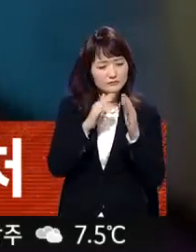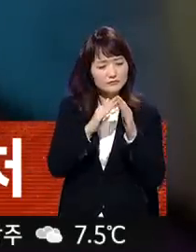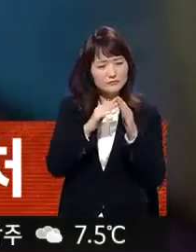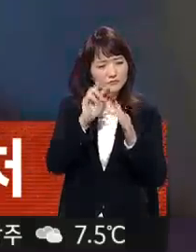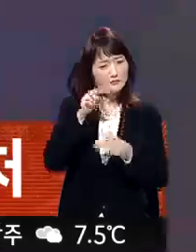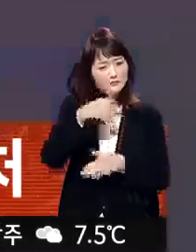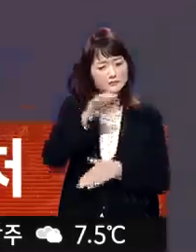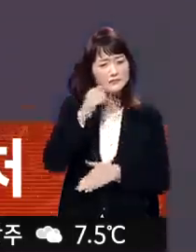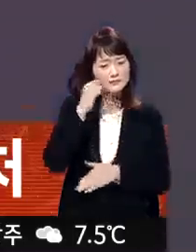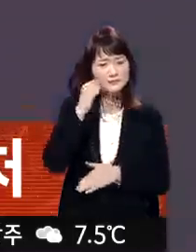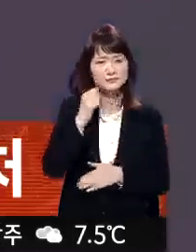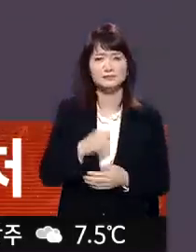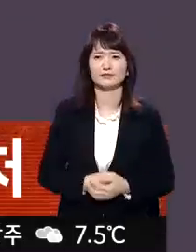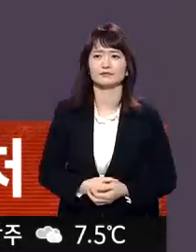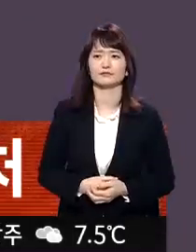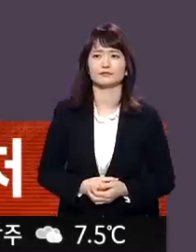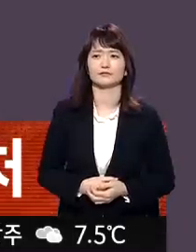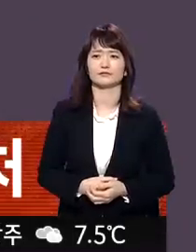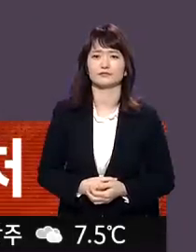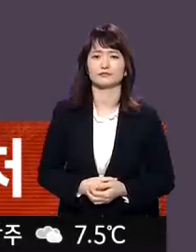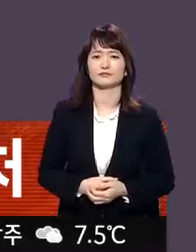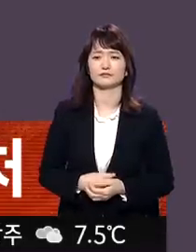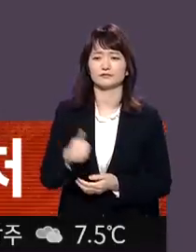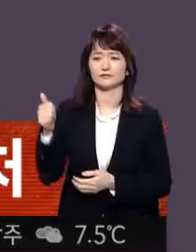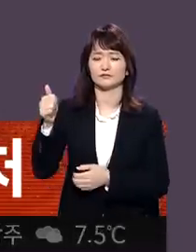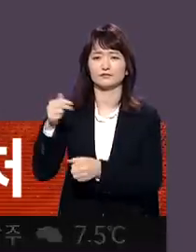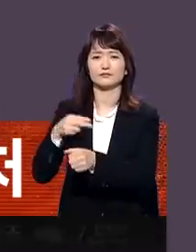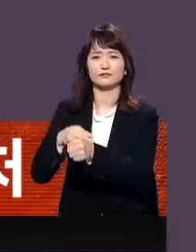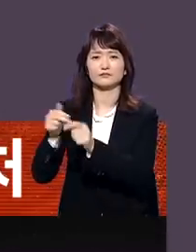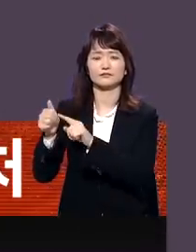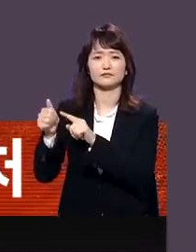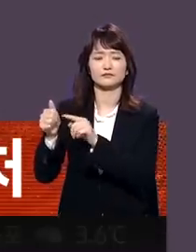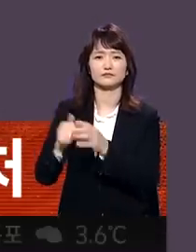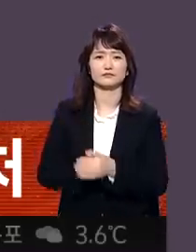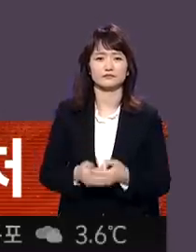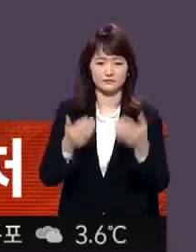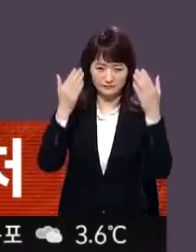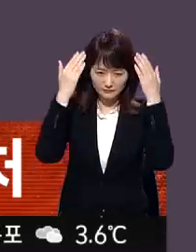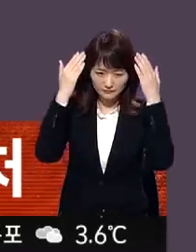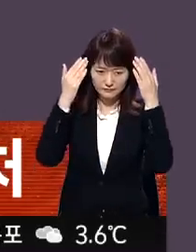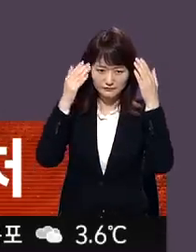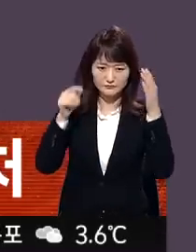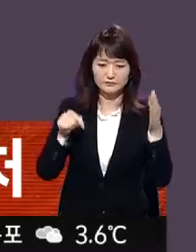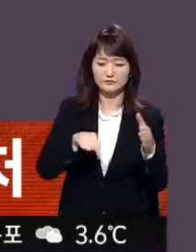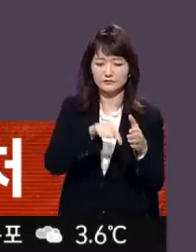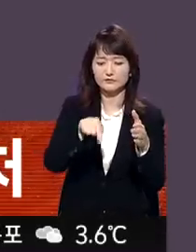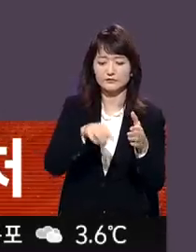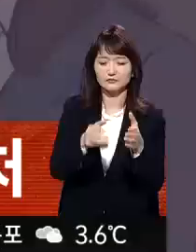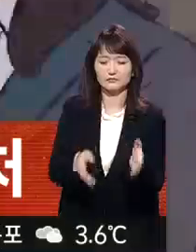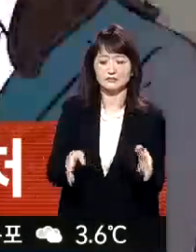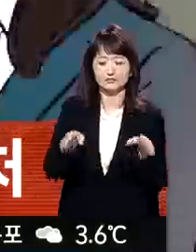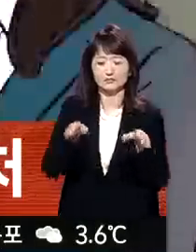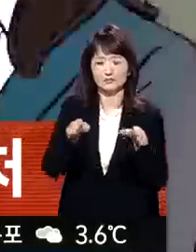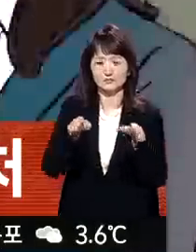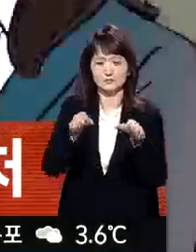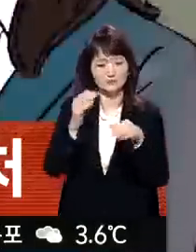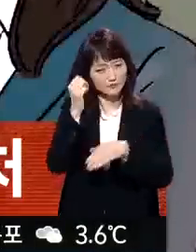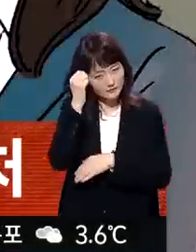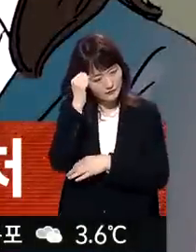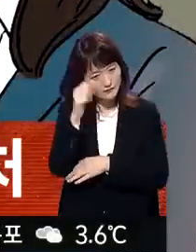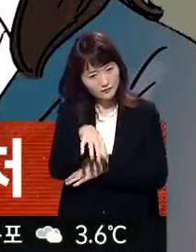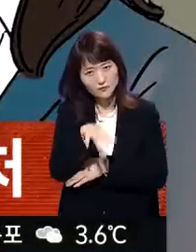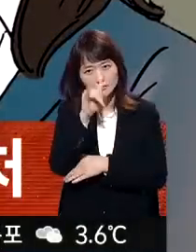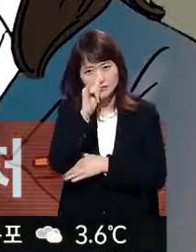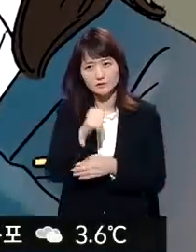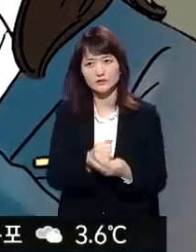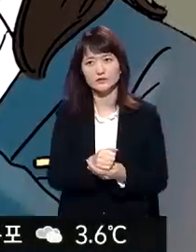어머니가 그랬으니까. 그러는데 이 남 선생이 뭐라고 했냐면 학교에 관사가 있으니까 관사에 거주하자 그래가지고 일단